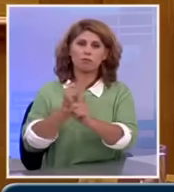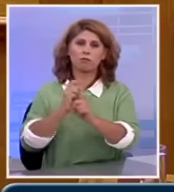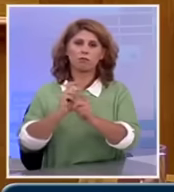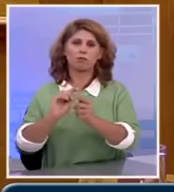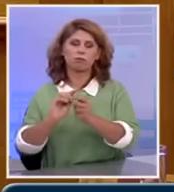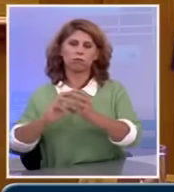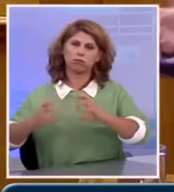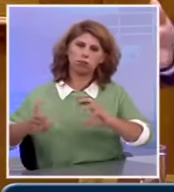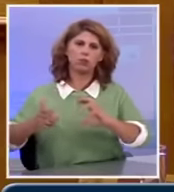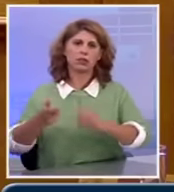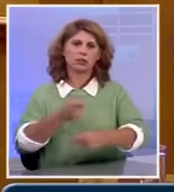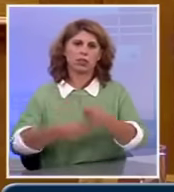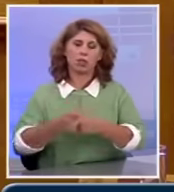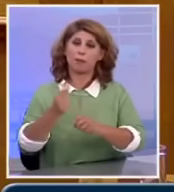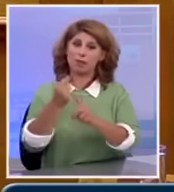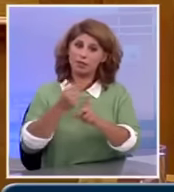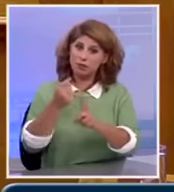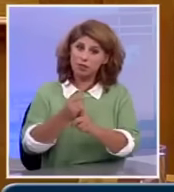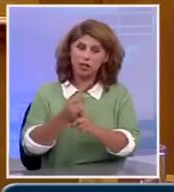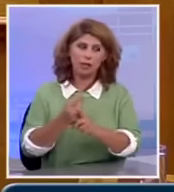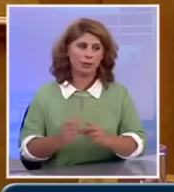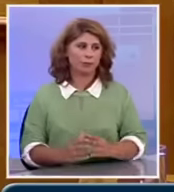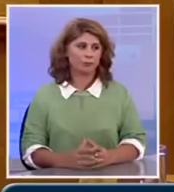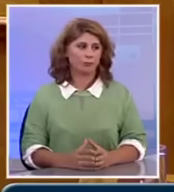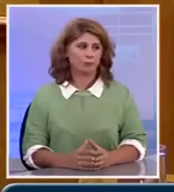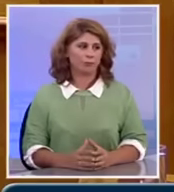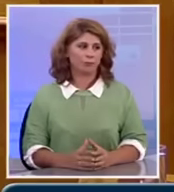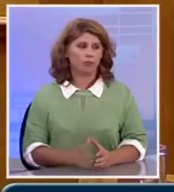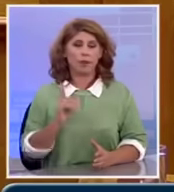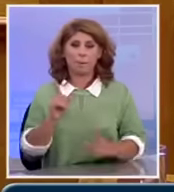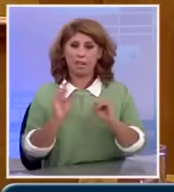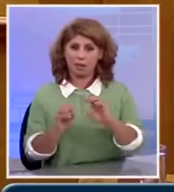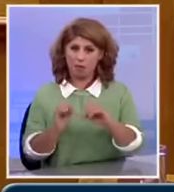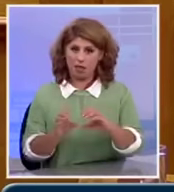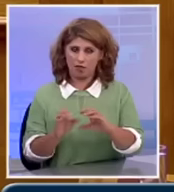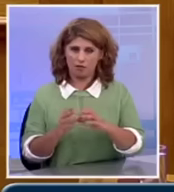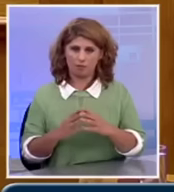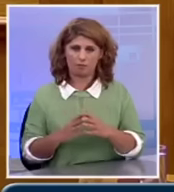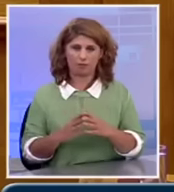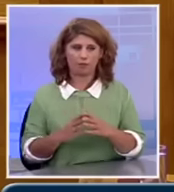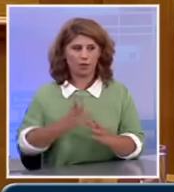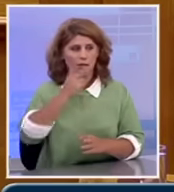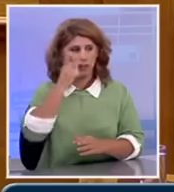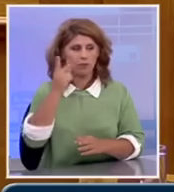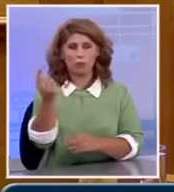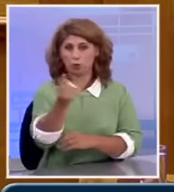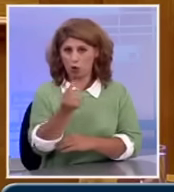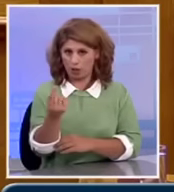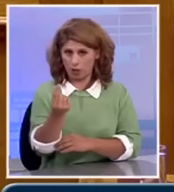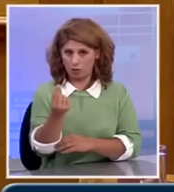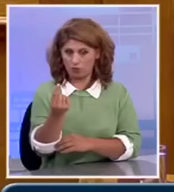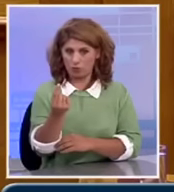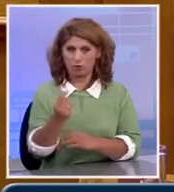αγοράς θα υπερασπίστηκε την μια εκπαίδευση για τα δικαιώματα των